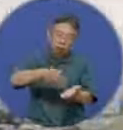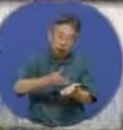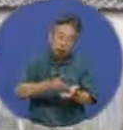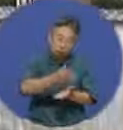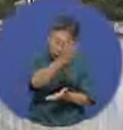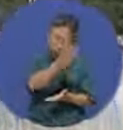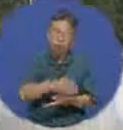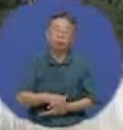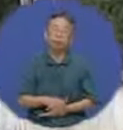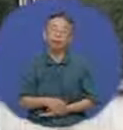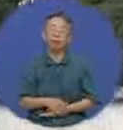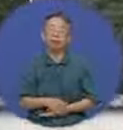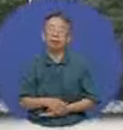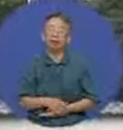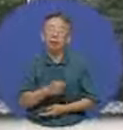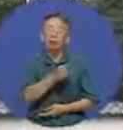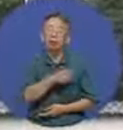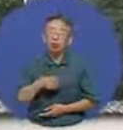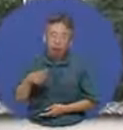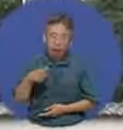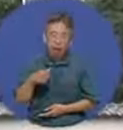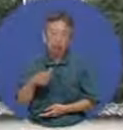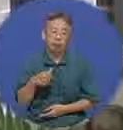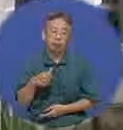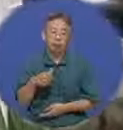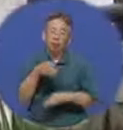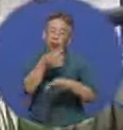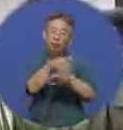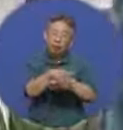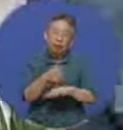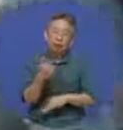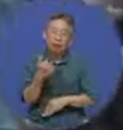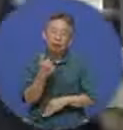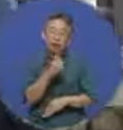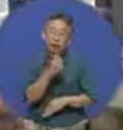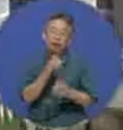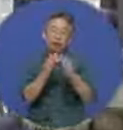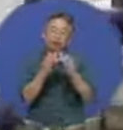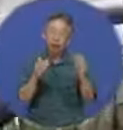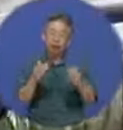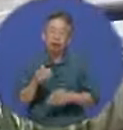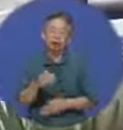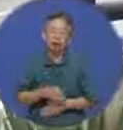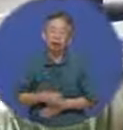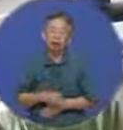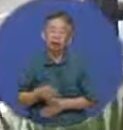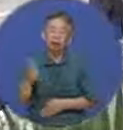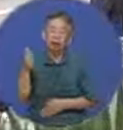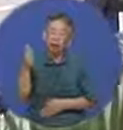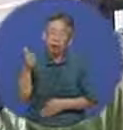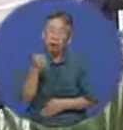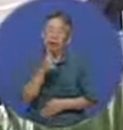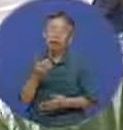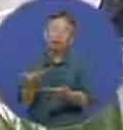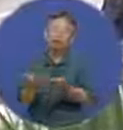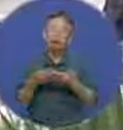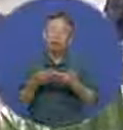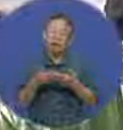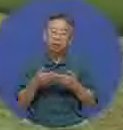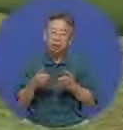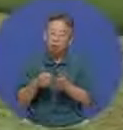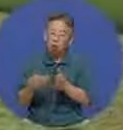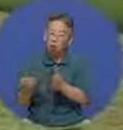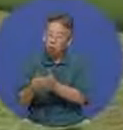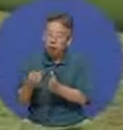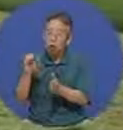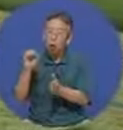です。熊野那智ガイドの会の長尾さんが案内してくれました。 ここまで来て向こうは大平地